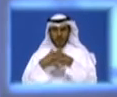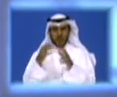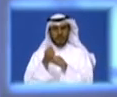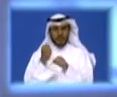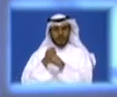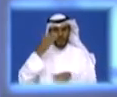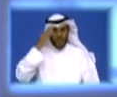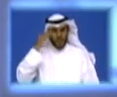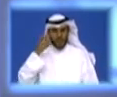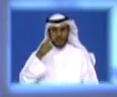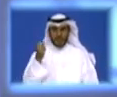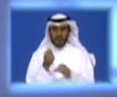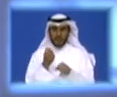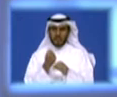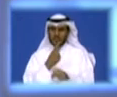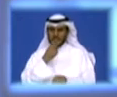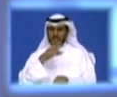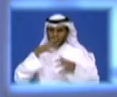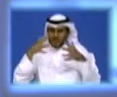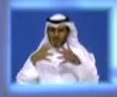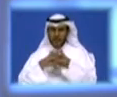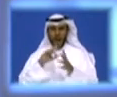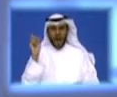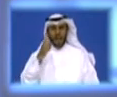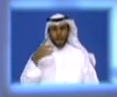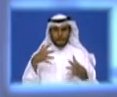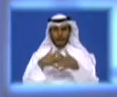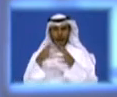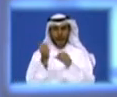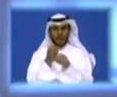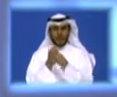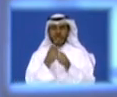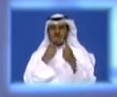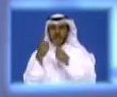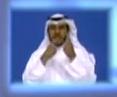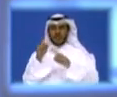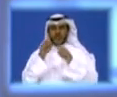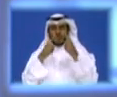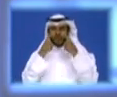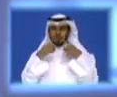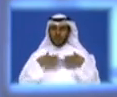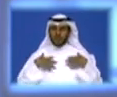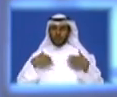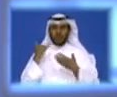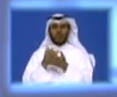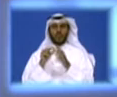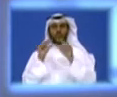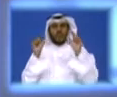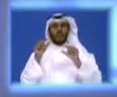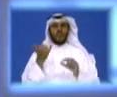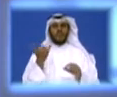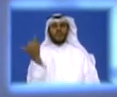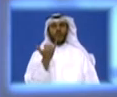وخبراء مؤسسات إقليمية وعالمية، وتم خلاله مناقشة العديد من المحاور الرئيسية أبرزها